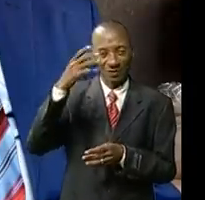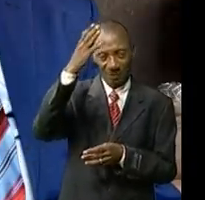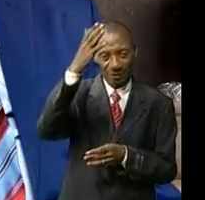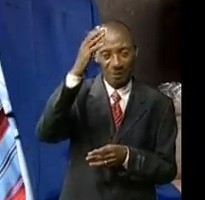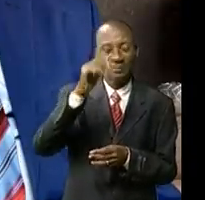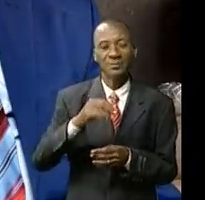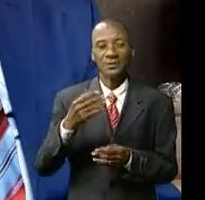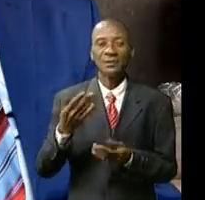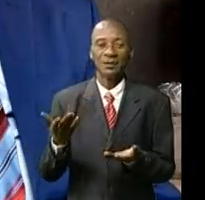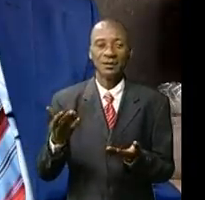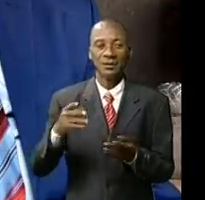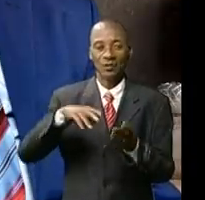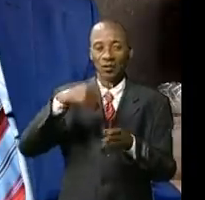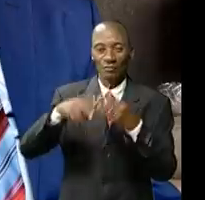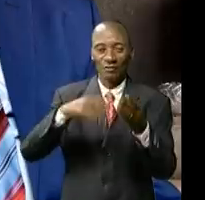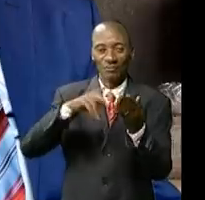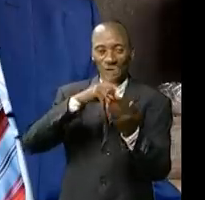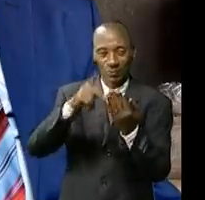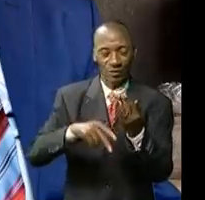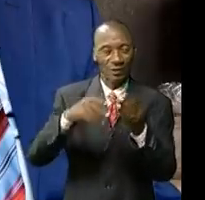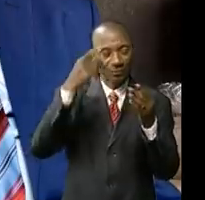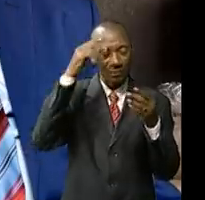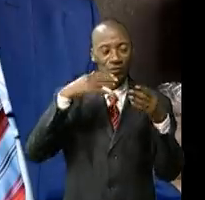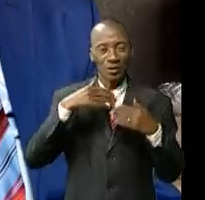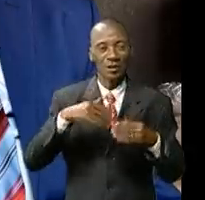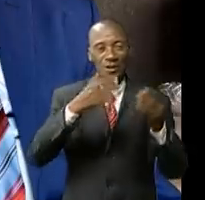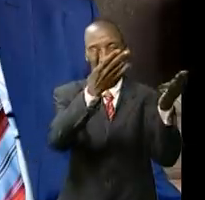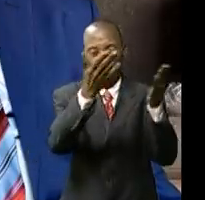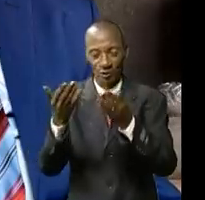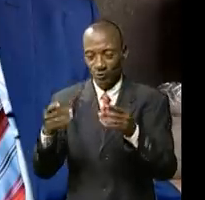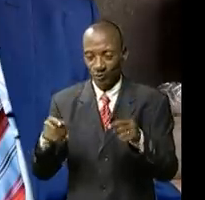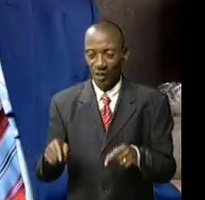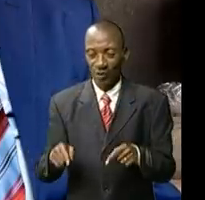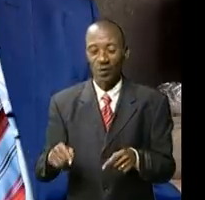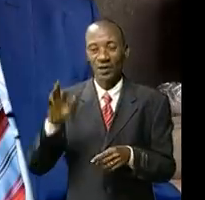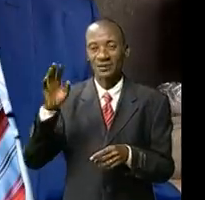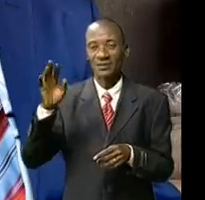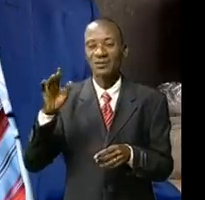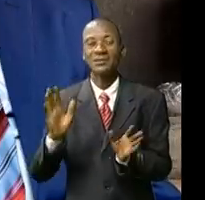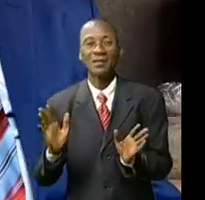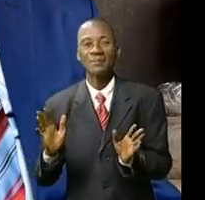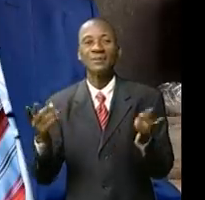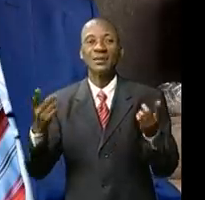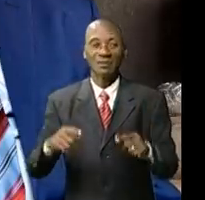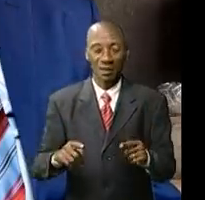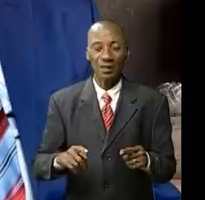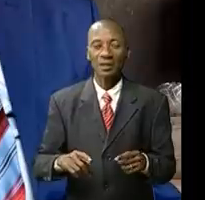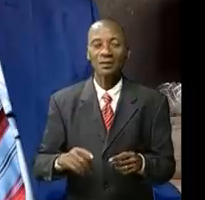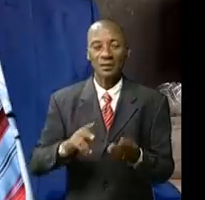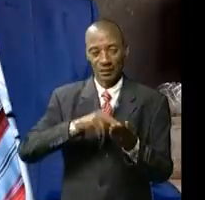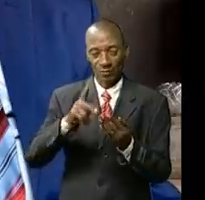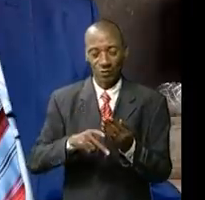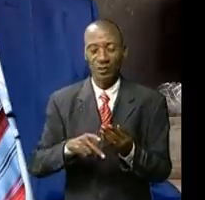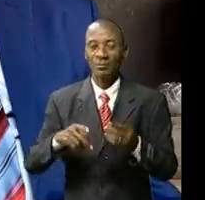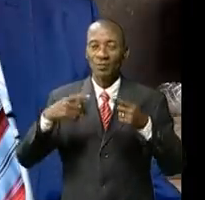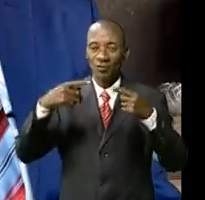les activités dans leur église et leur demande d'entrer en contact avec la direction du district de leur province respective